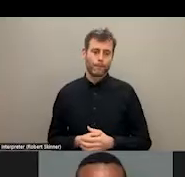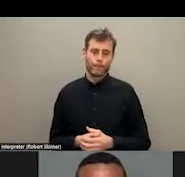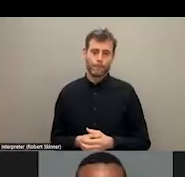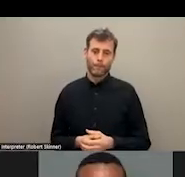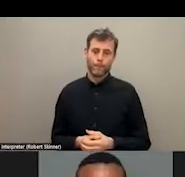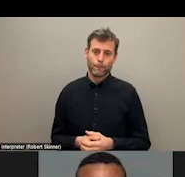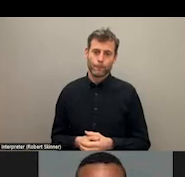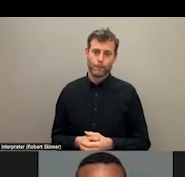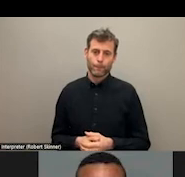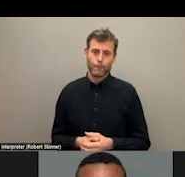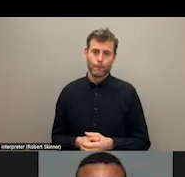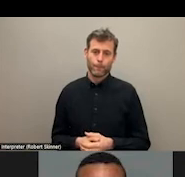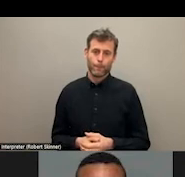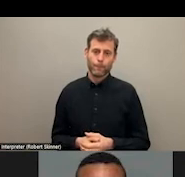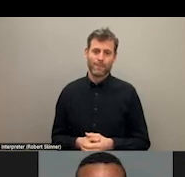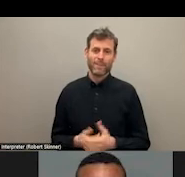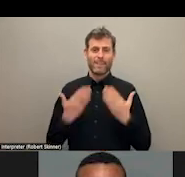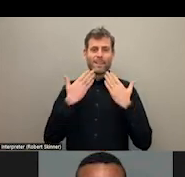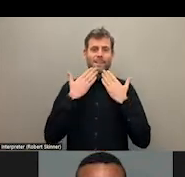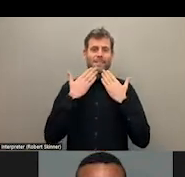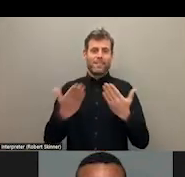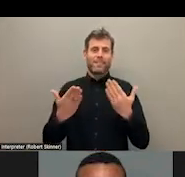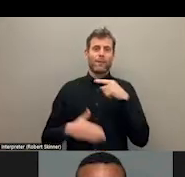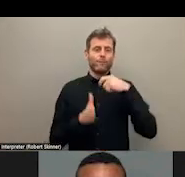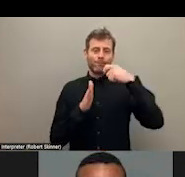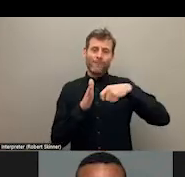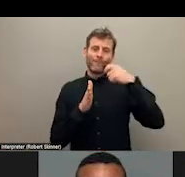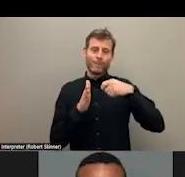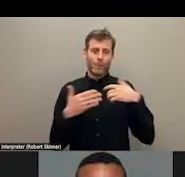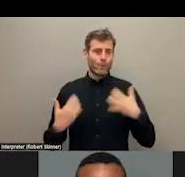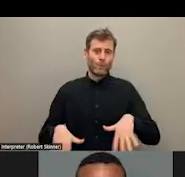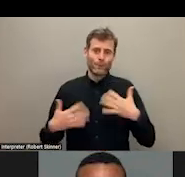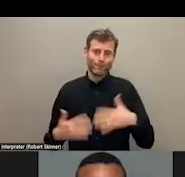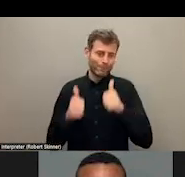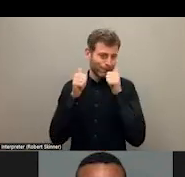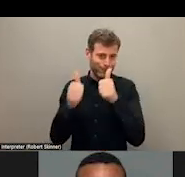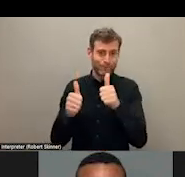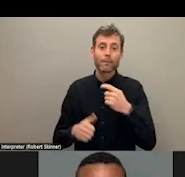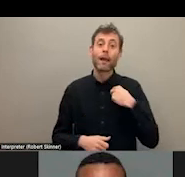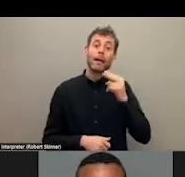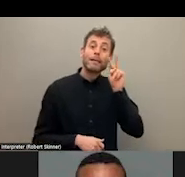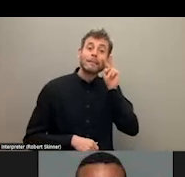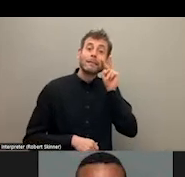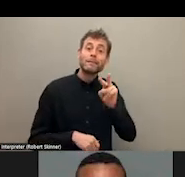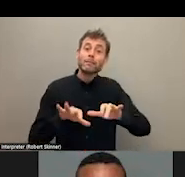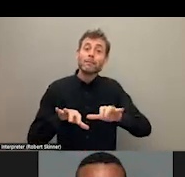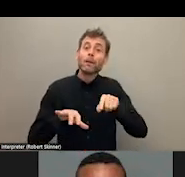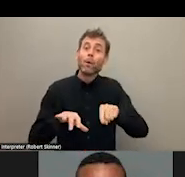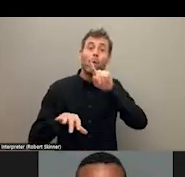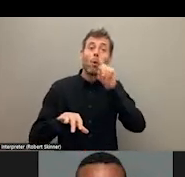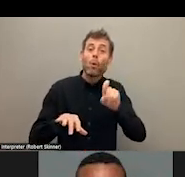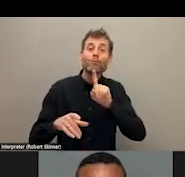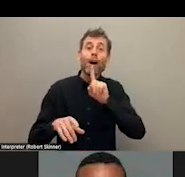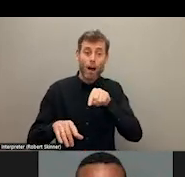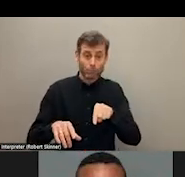Thanks so much, Abdul, for that. I can already see some questions coming in. Déjà quelques questions. Comment est-ce qu'on